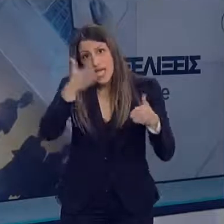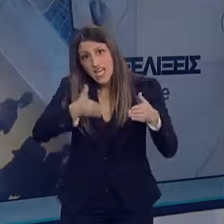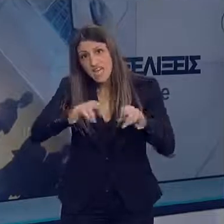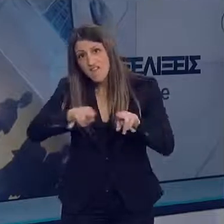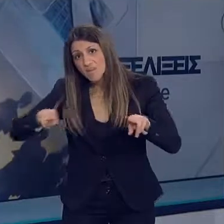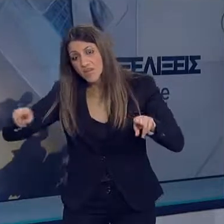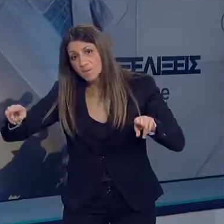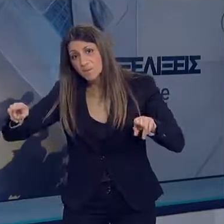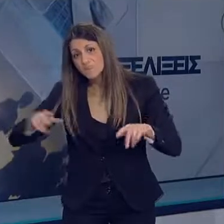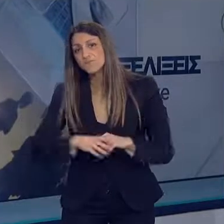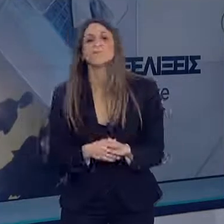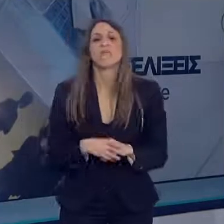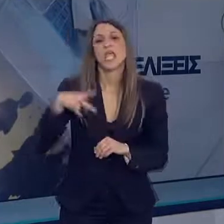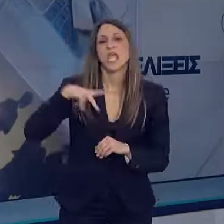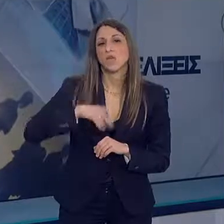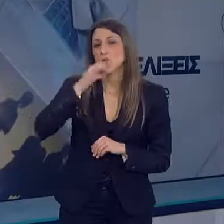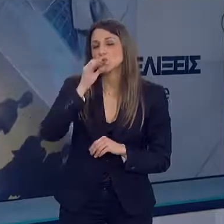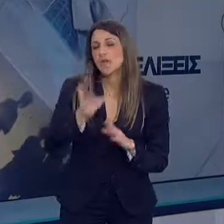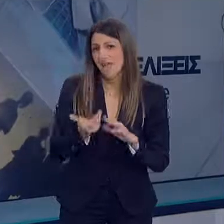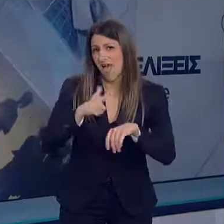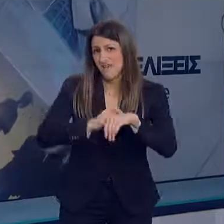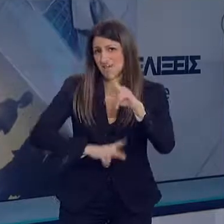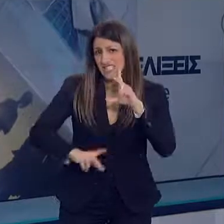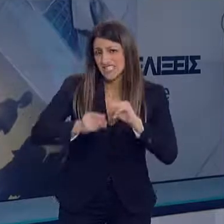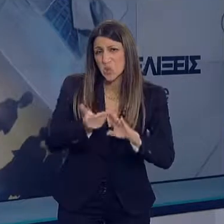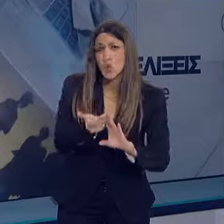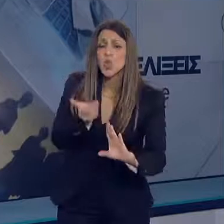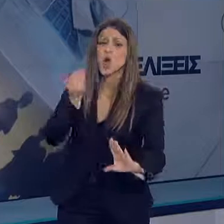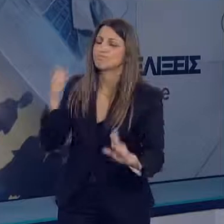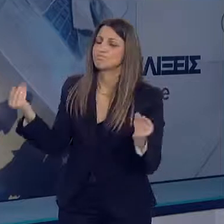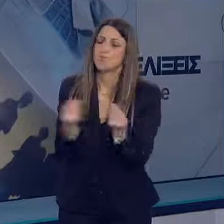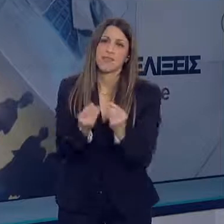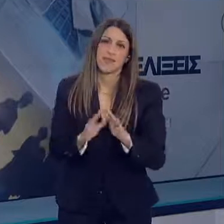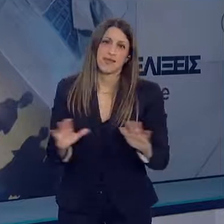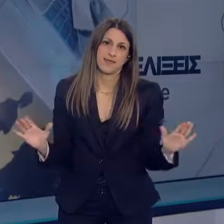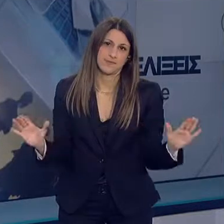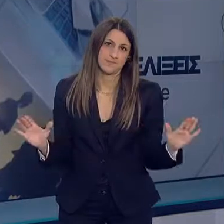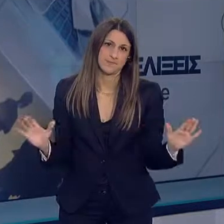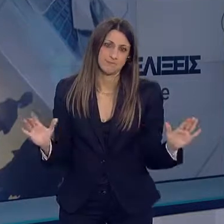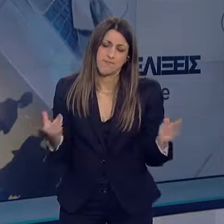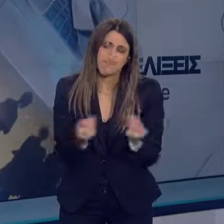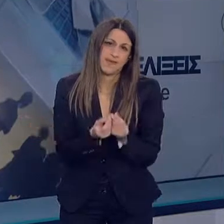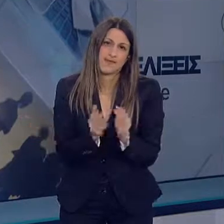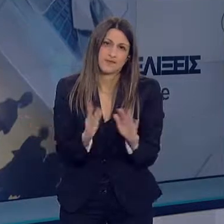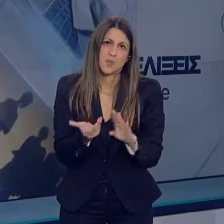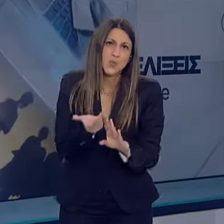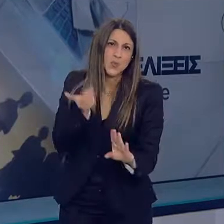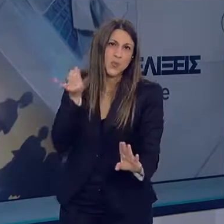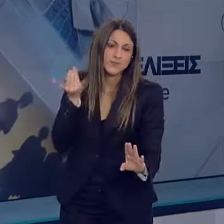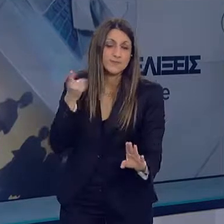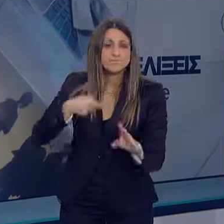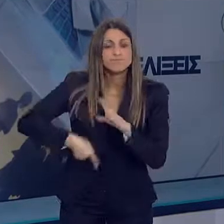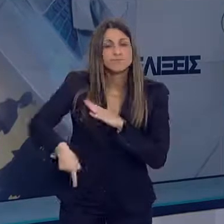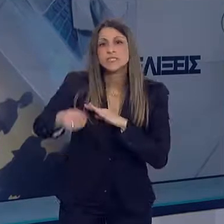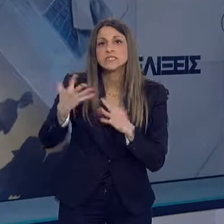Είναι εξαιρετικά προώρη αυτή η συζήτηση. Και το λέω με όλη τη δύναμη της προσπάθειας που έχει γίνει μέχρι τώρα. Αυτό που προέχει είναι τις